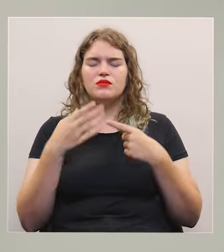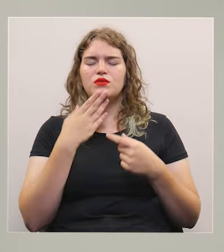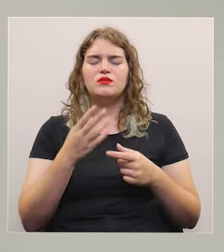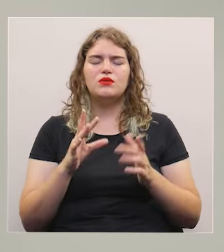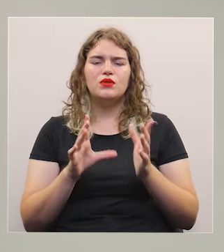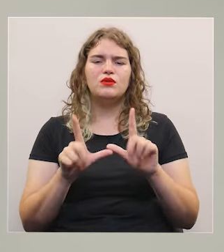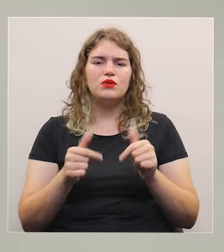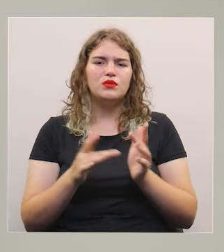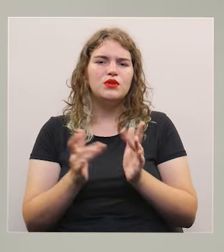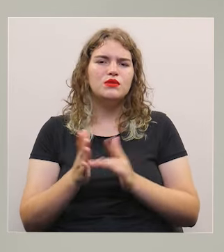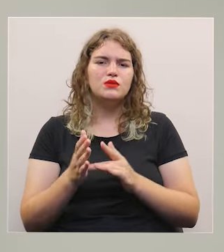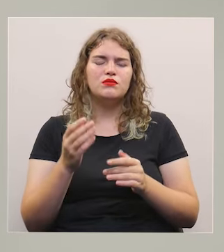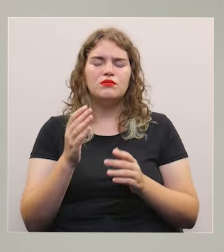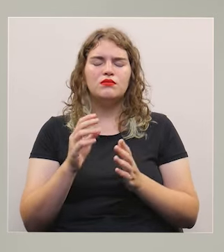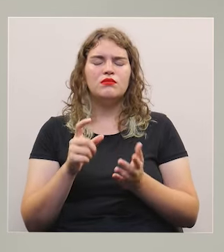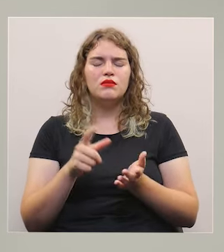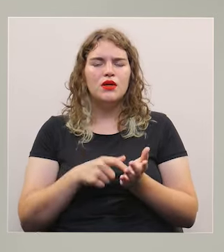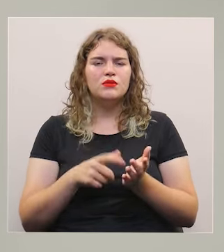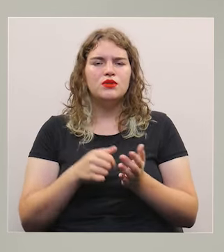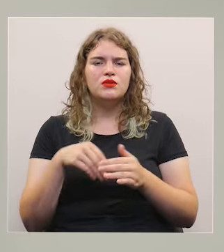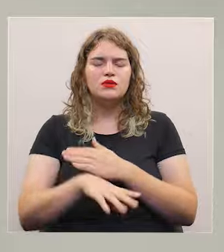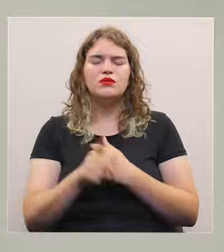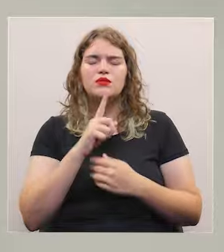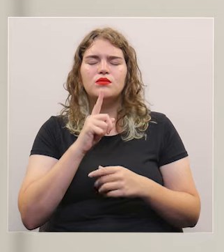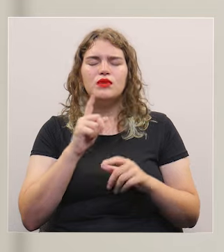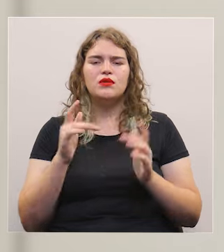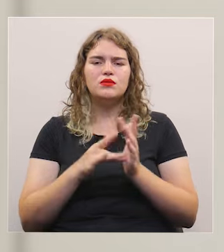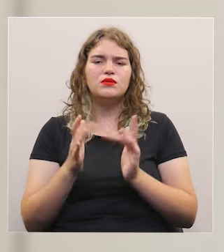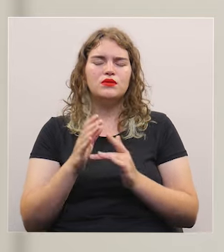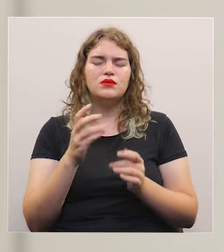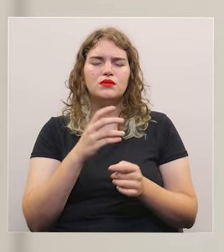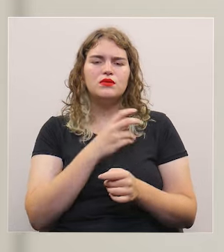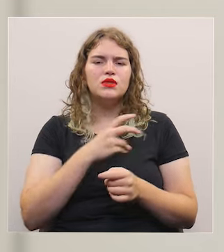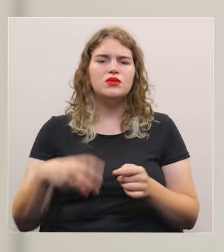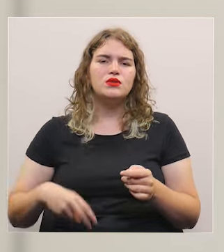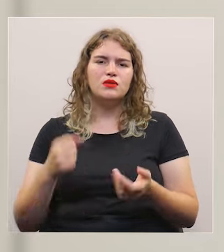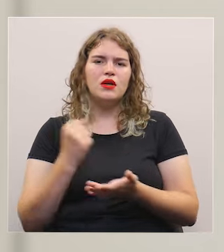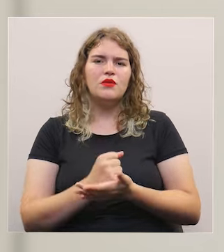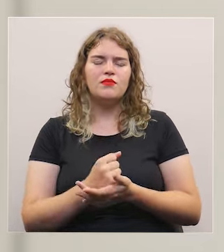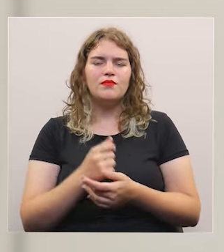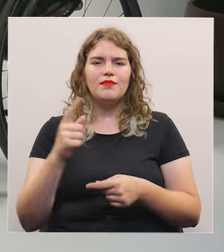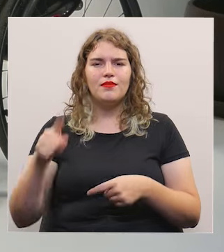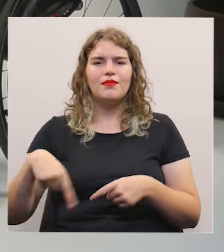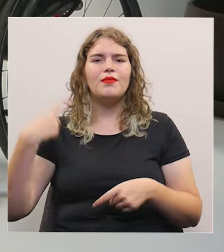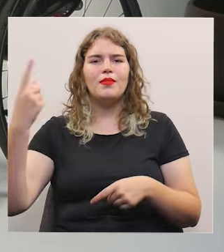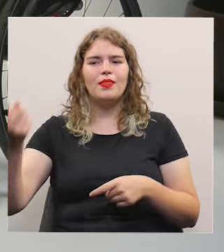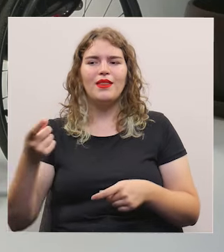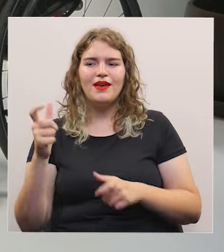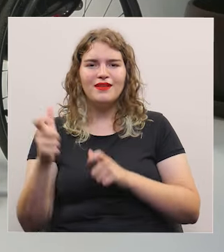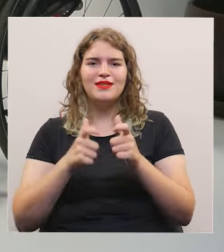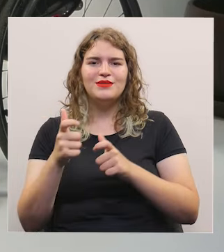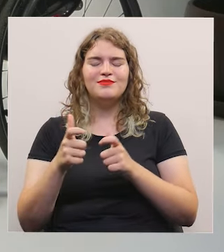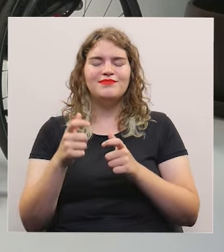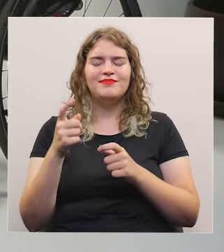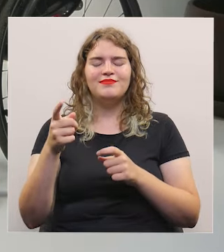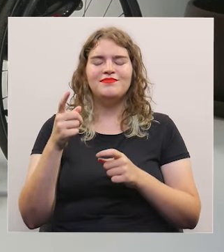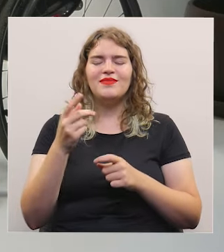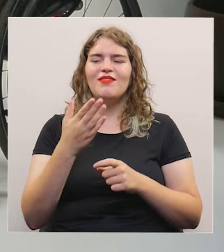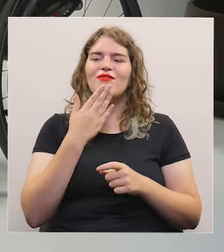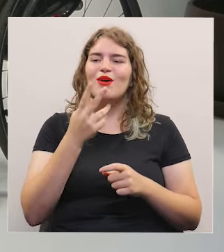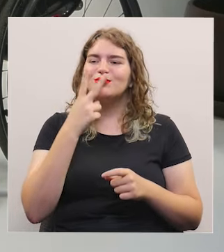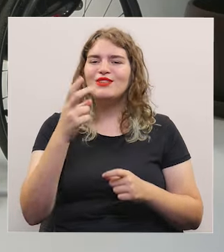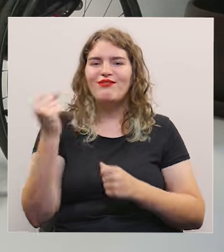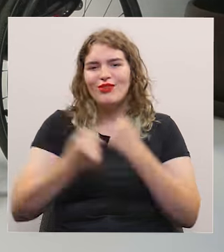Iisuse Hristoase. M-am rugat în numele Lui Iisus Hristos. Amin. Amin. Florin, următoarea emisiune pe bandă de alergare. Te filmăm aici